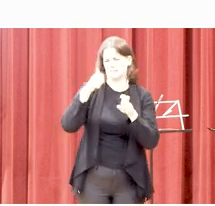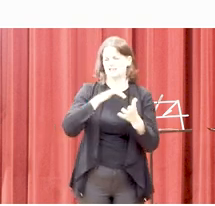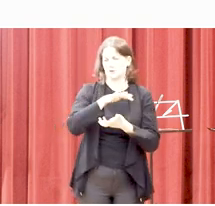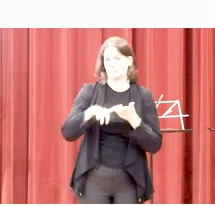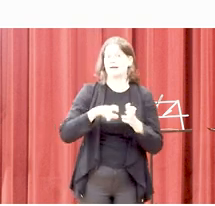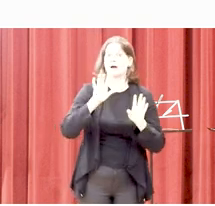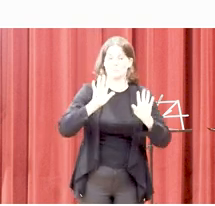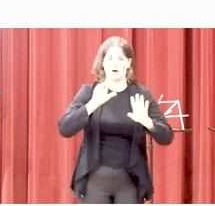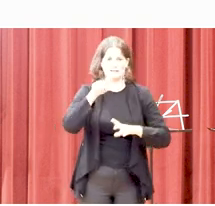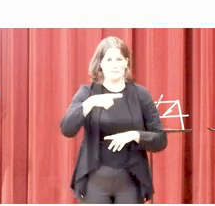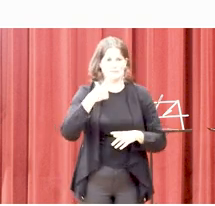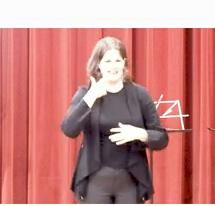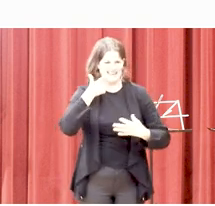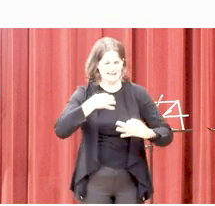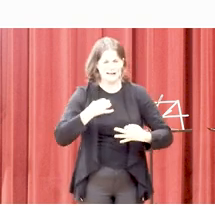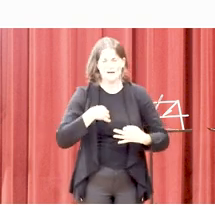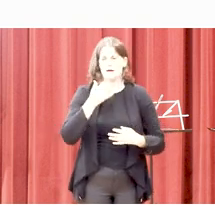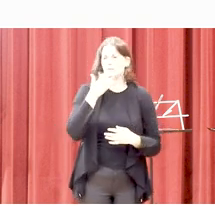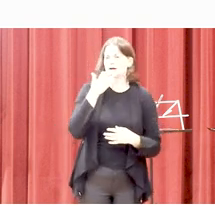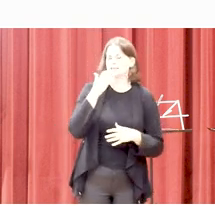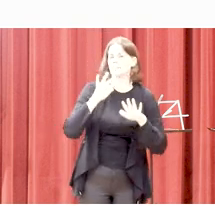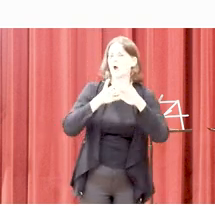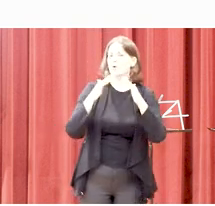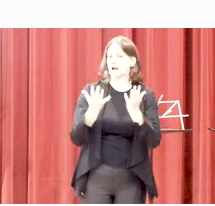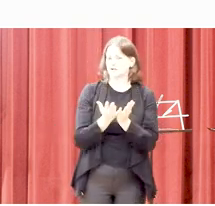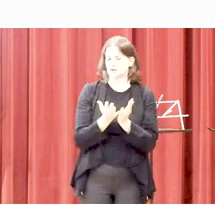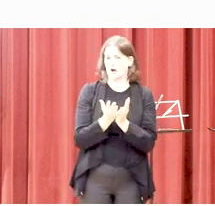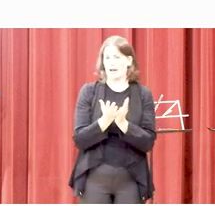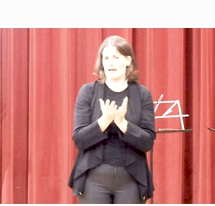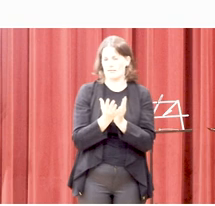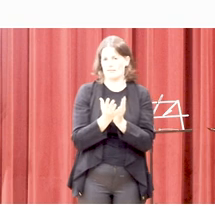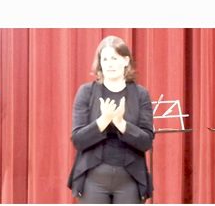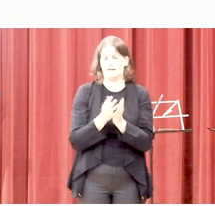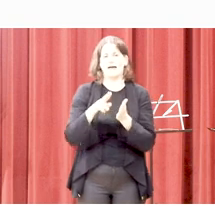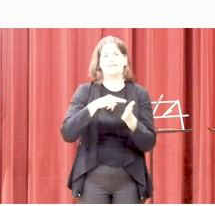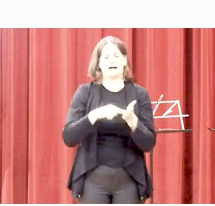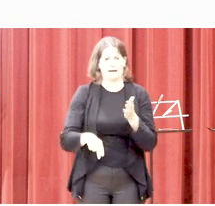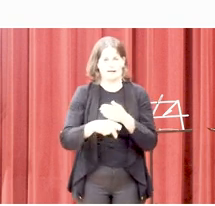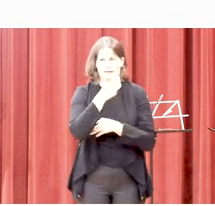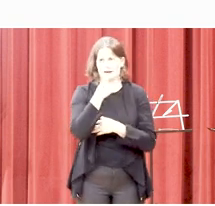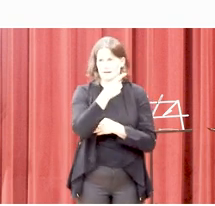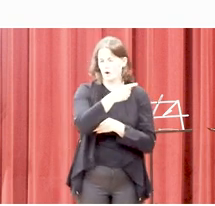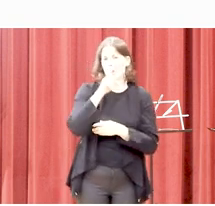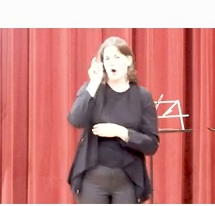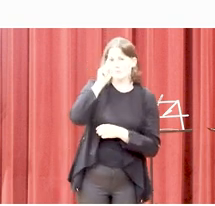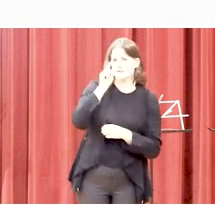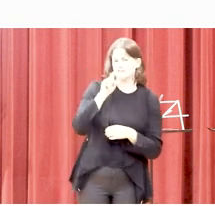per a què? D'intel·ligència artificial. I això és real. Diu, per què? Perquè, clar,